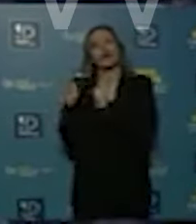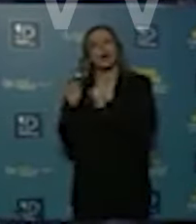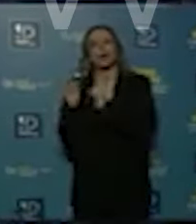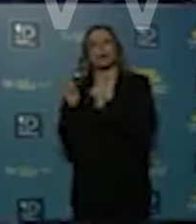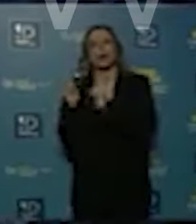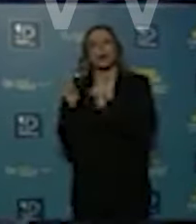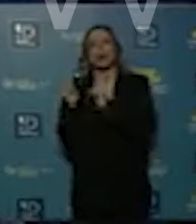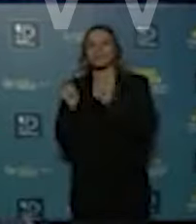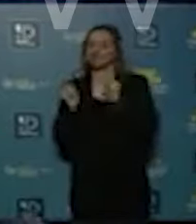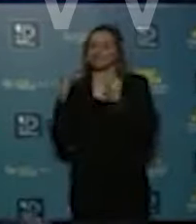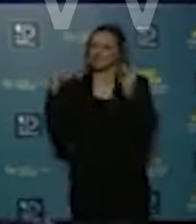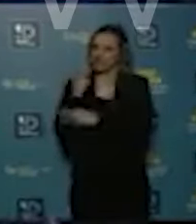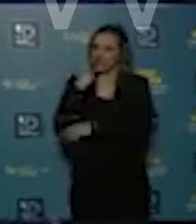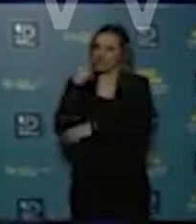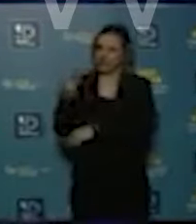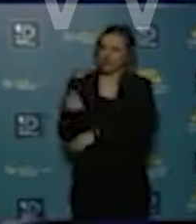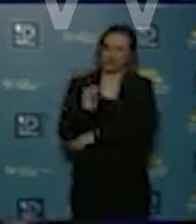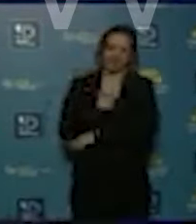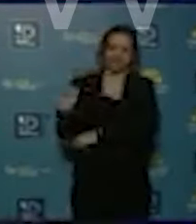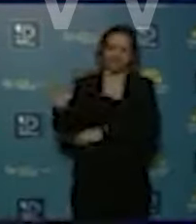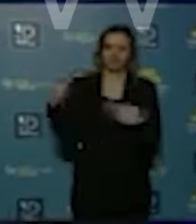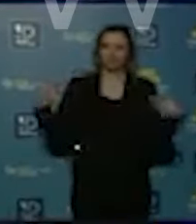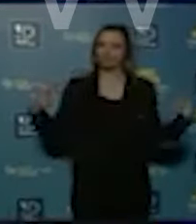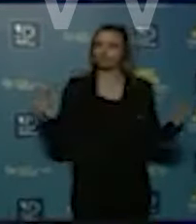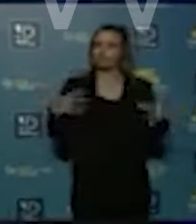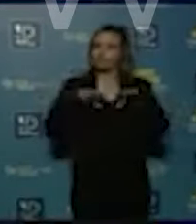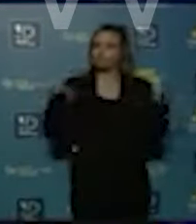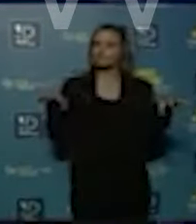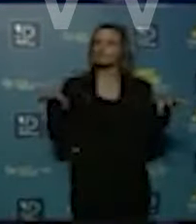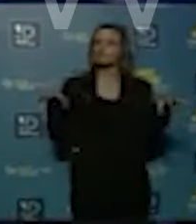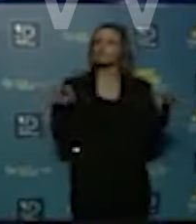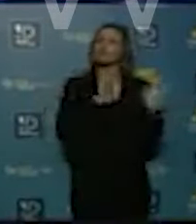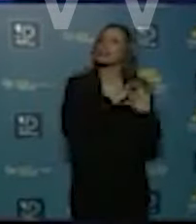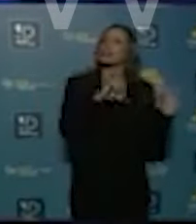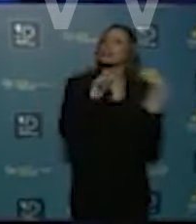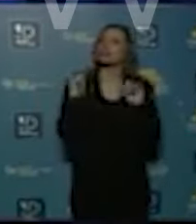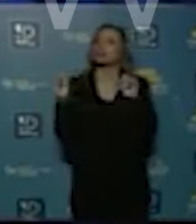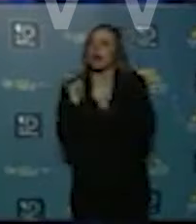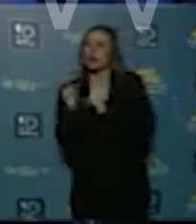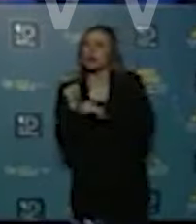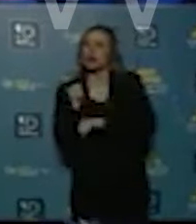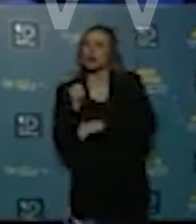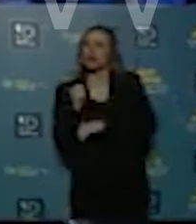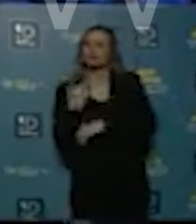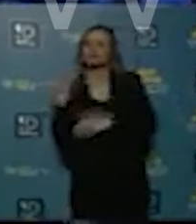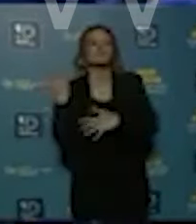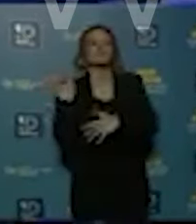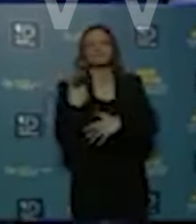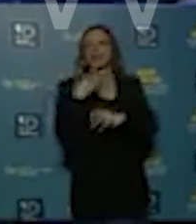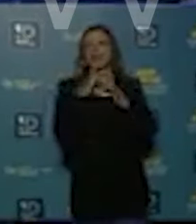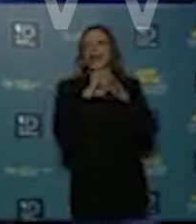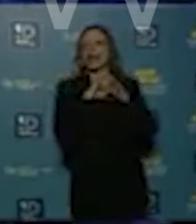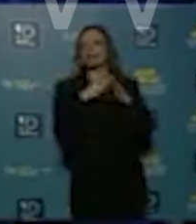l'amico Vivek che diceva dovete dire in privato, dovete dire in pubblico quello che pensate in